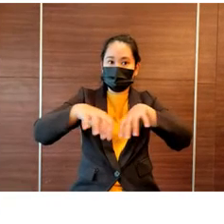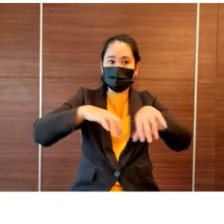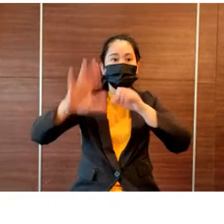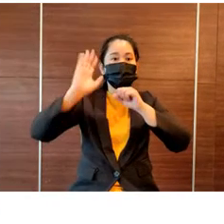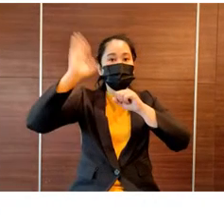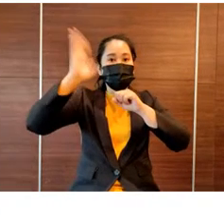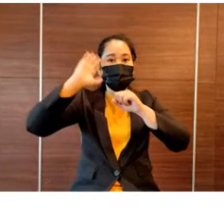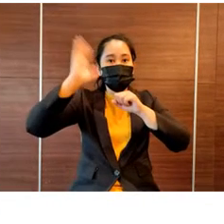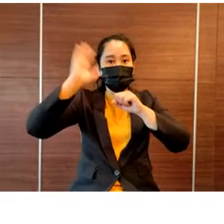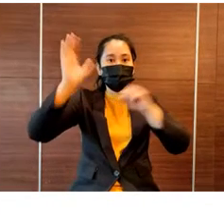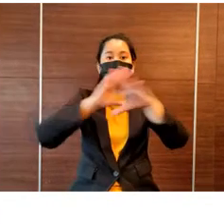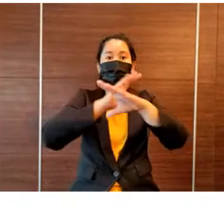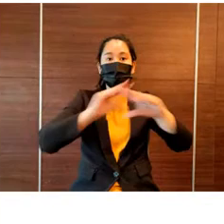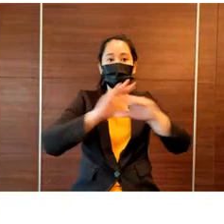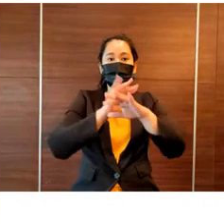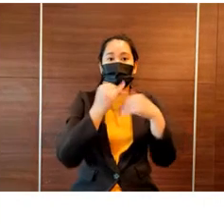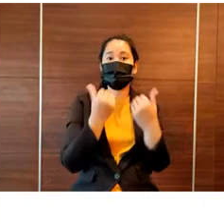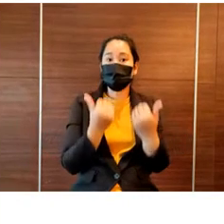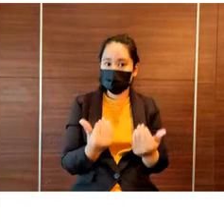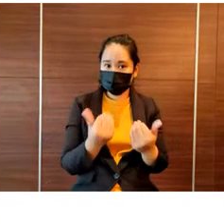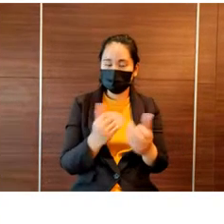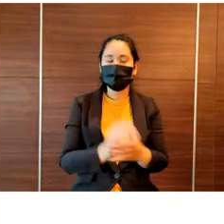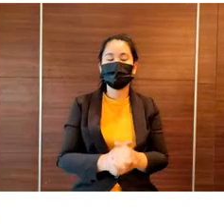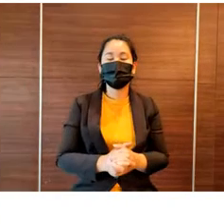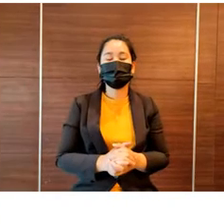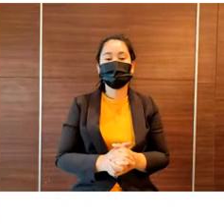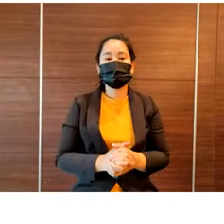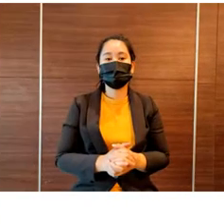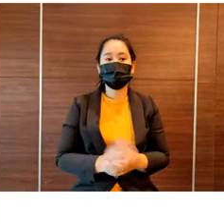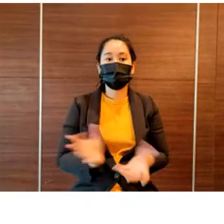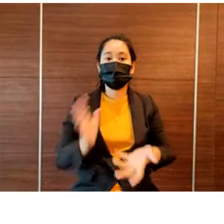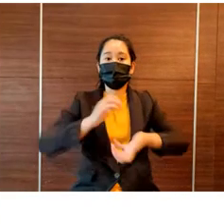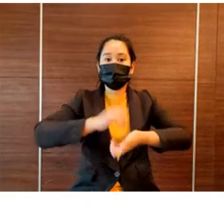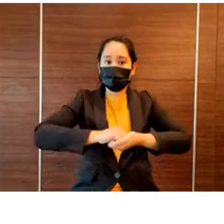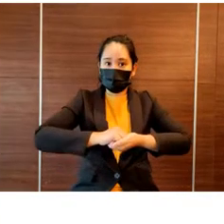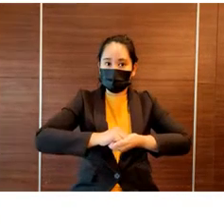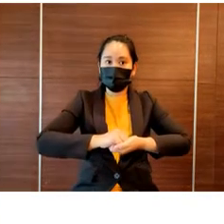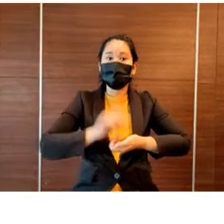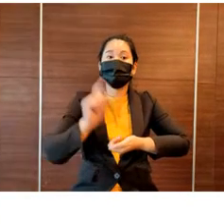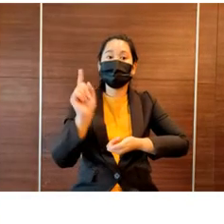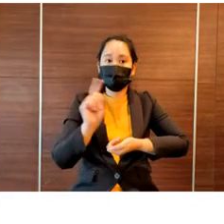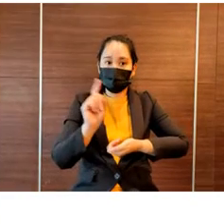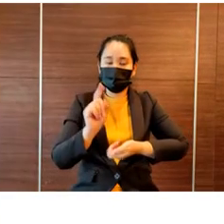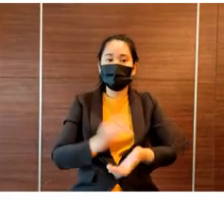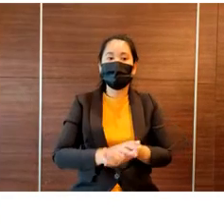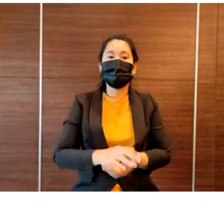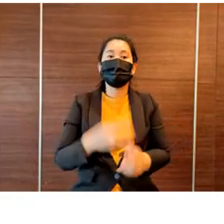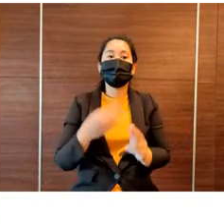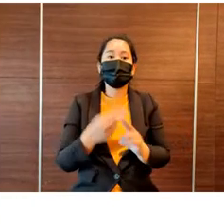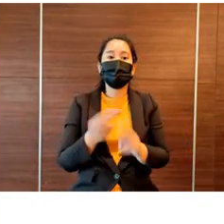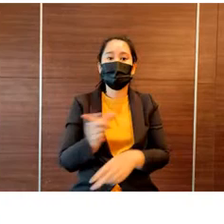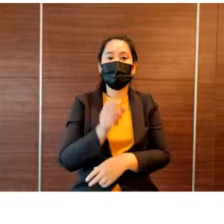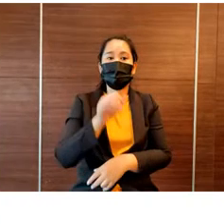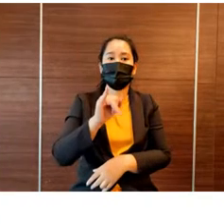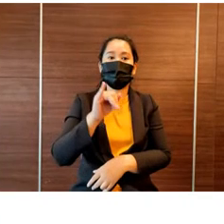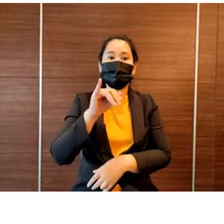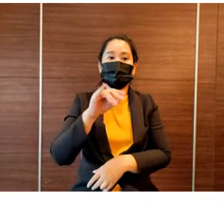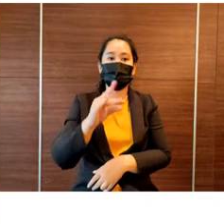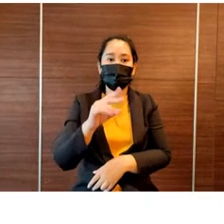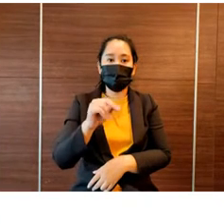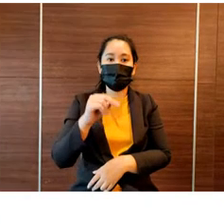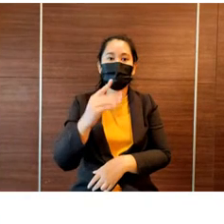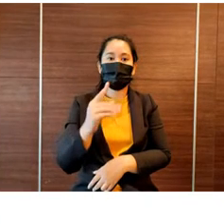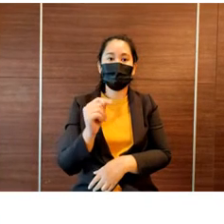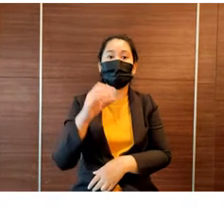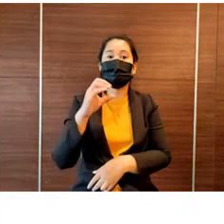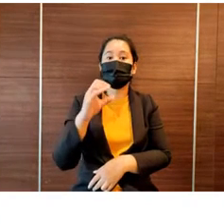ในการจัดงานเสวนาในครั้งนี้นะครับร่วมกับ IDPC นะครับหน่วยงานความร่วมมือทางด้านนโยบ